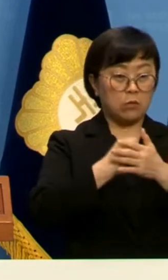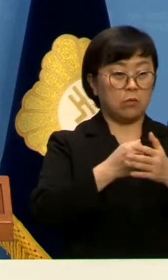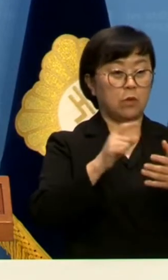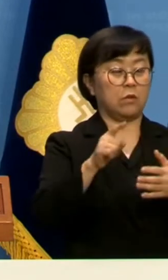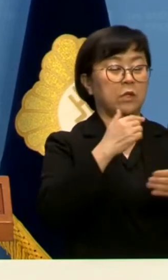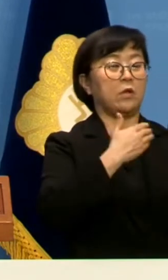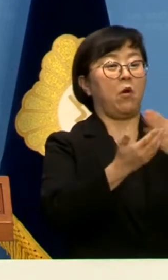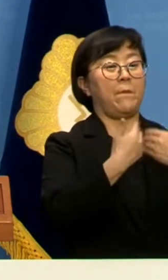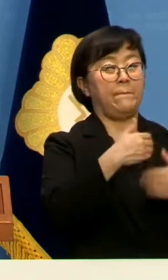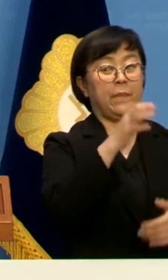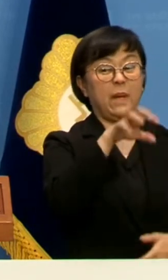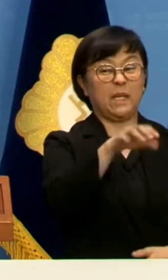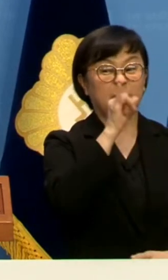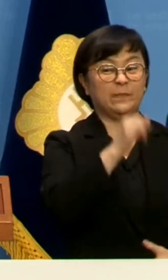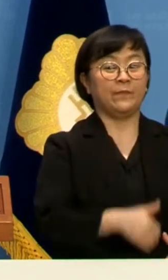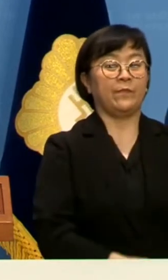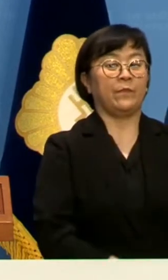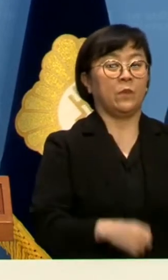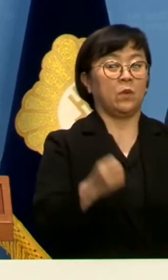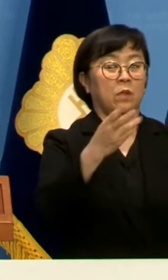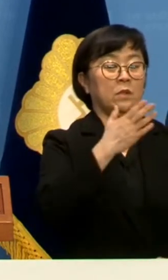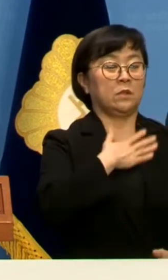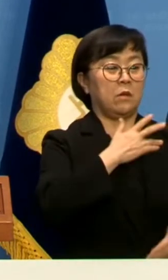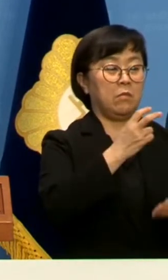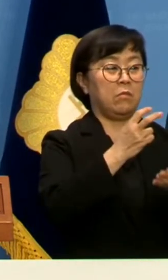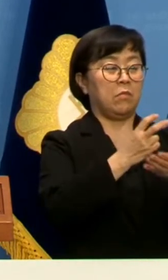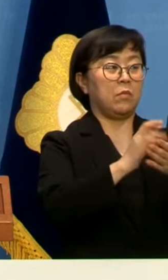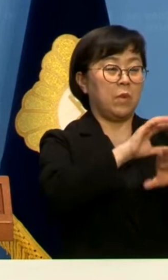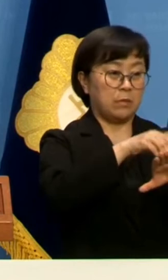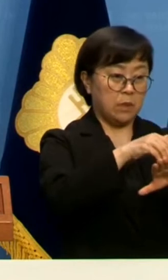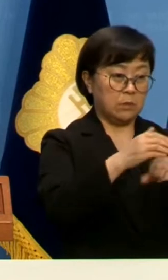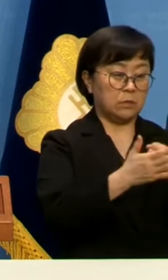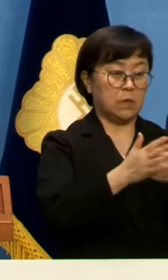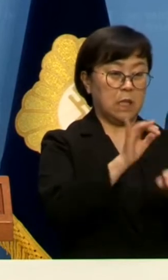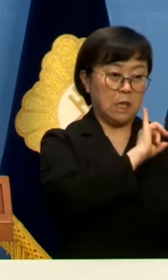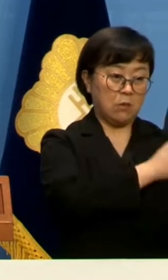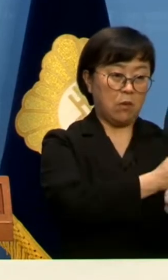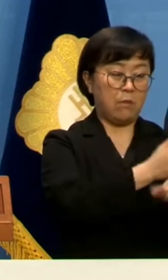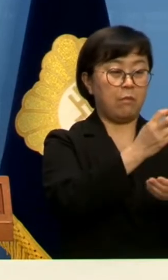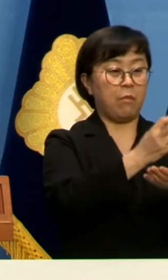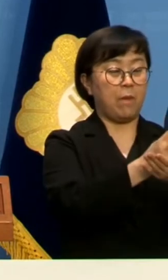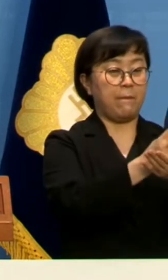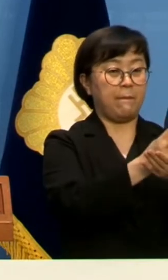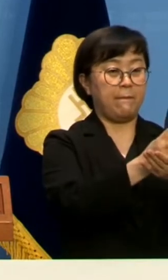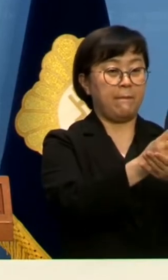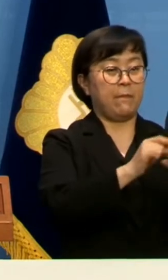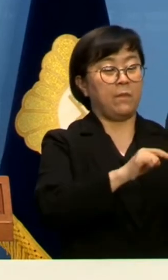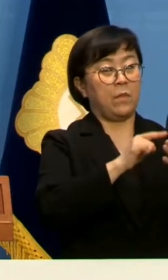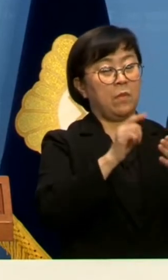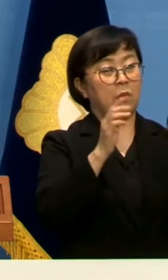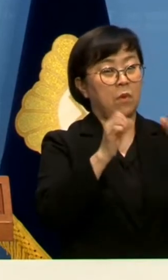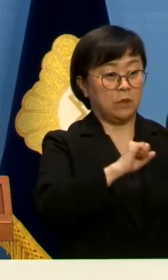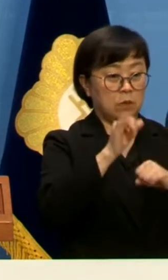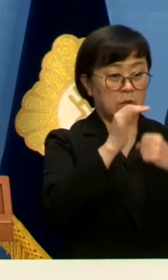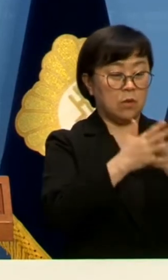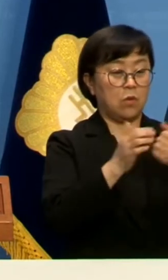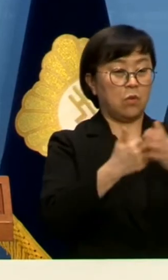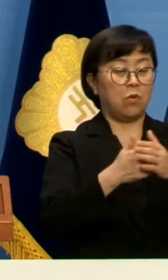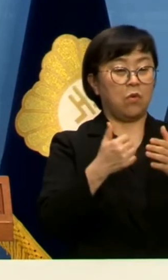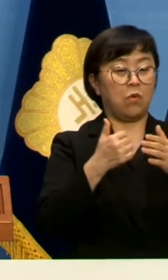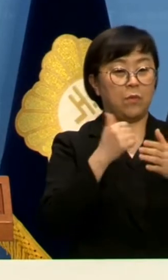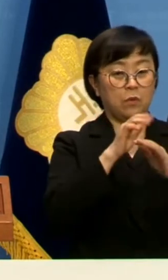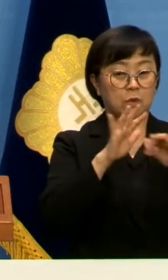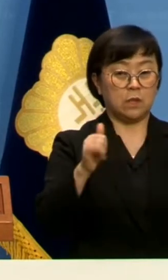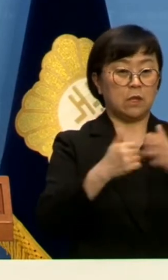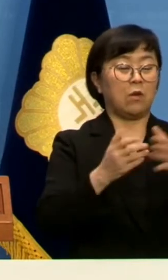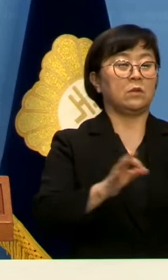직접 경험하였습니다. 또한 저는 사법연수생 시절 인권법학회 활동을 하였고